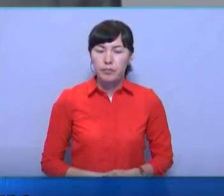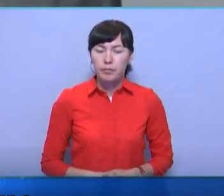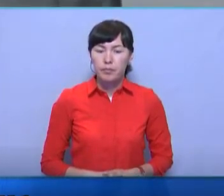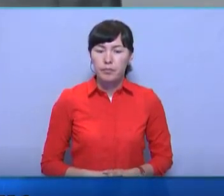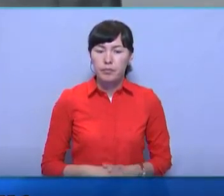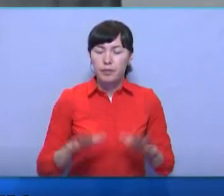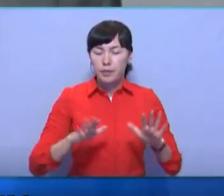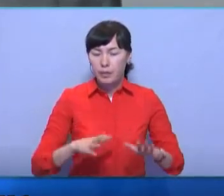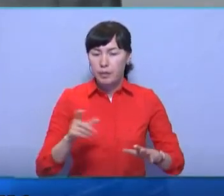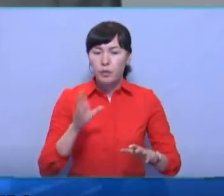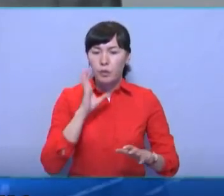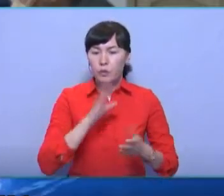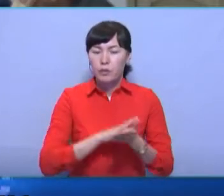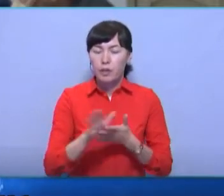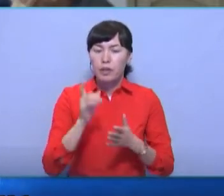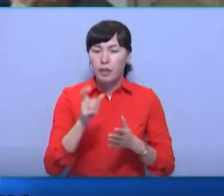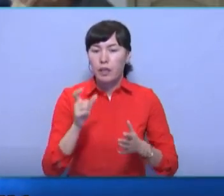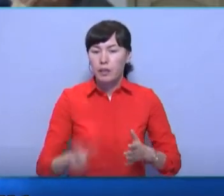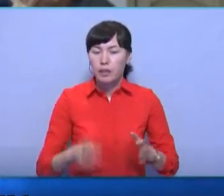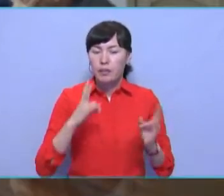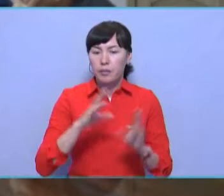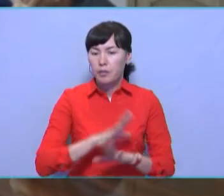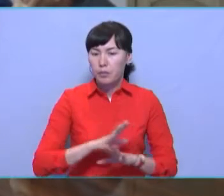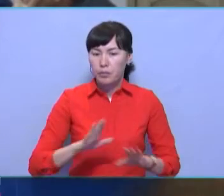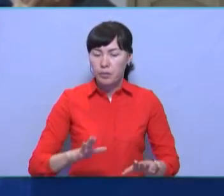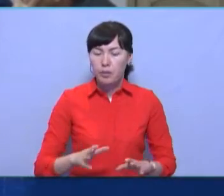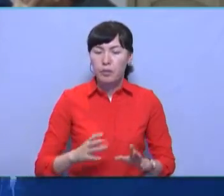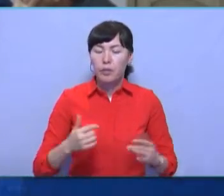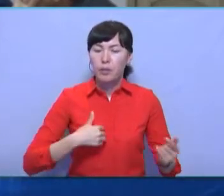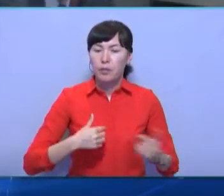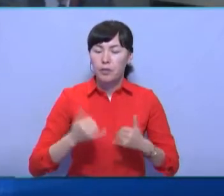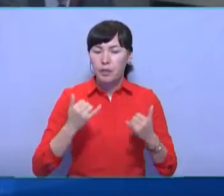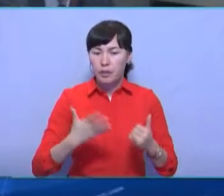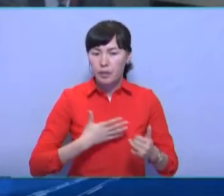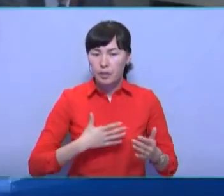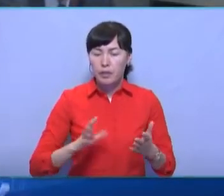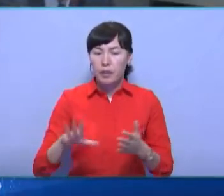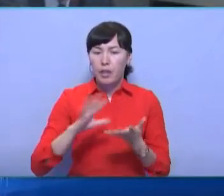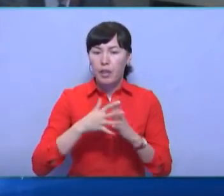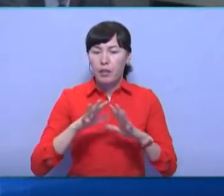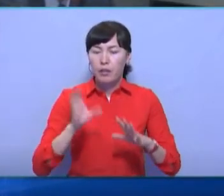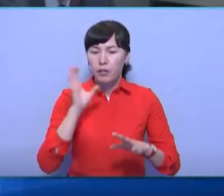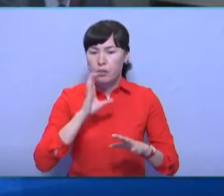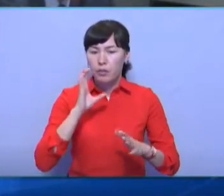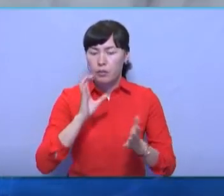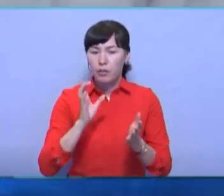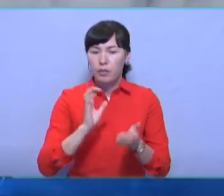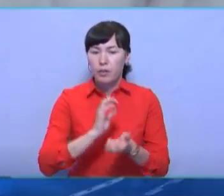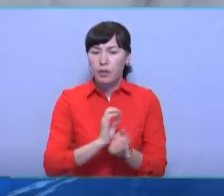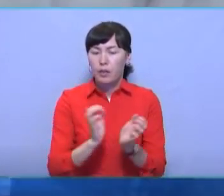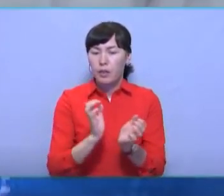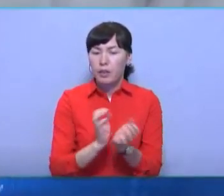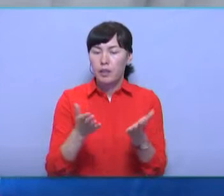Егер осы жерде қашыртқылар таза болғанда тұрғындар жапа шекпейтін еді. Өкінішке орай қазір біздегі барлық ауылдардағы су арналары бітеліп